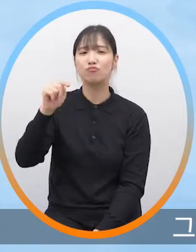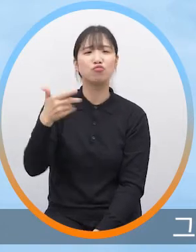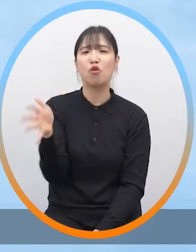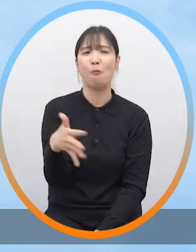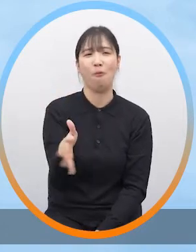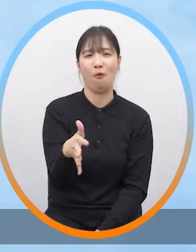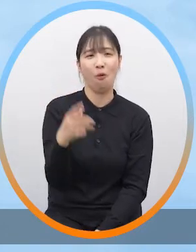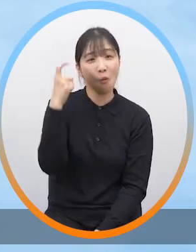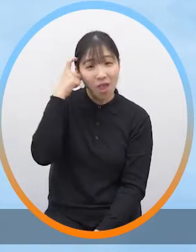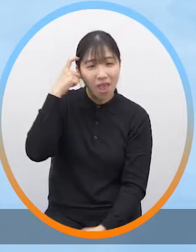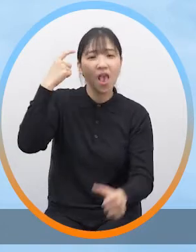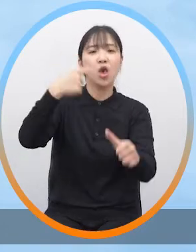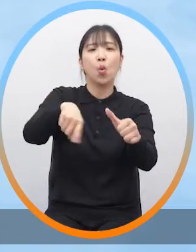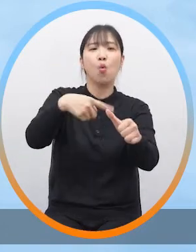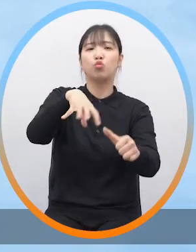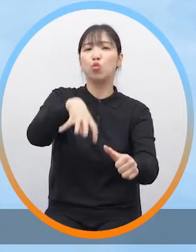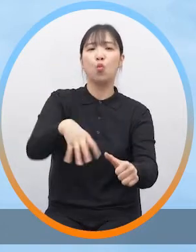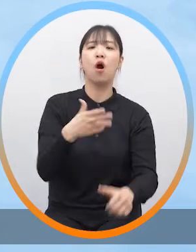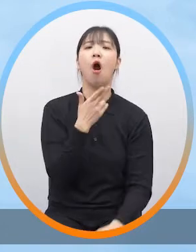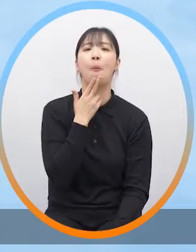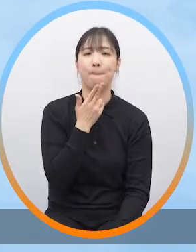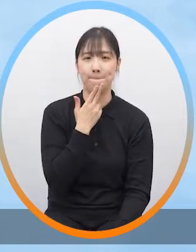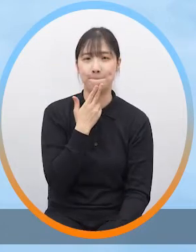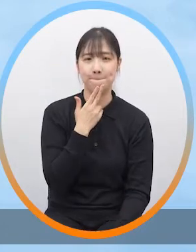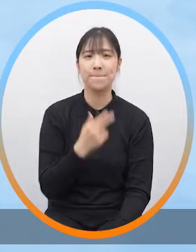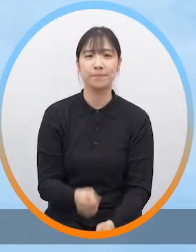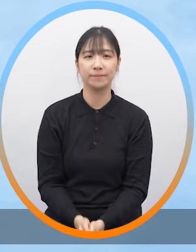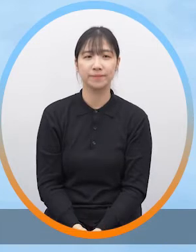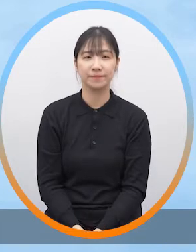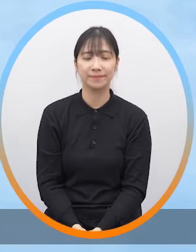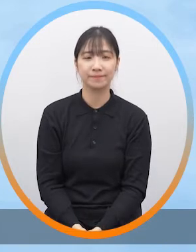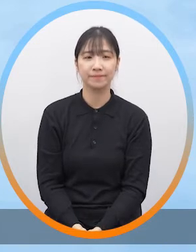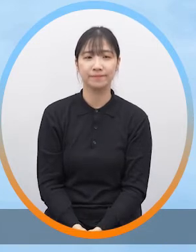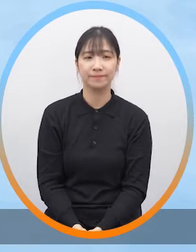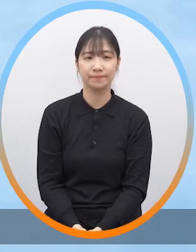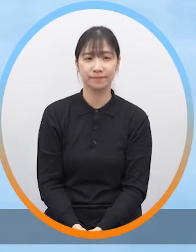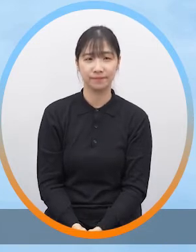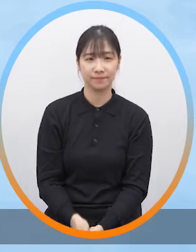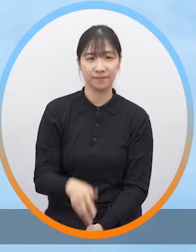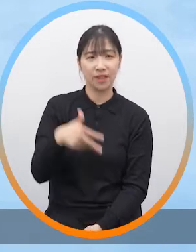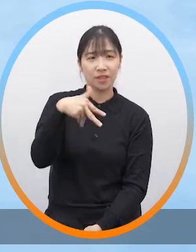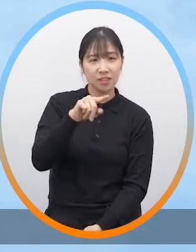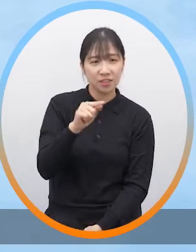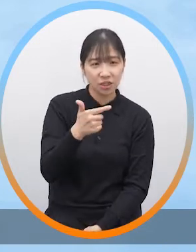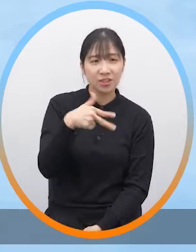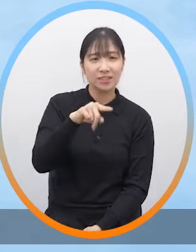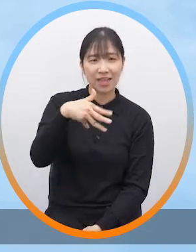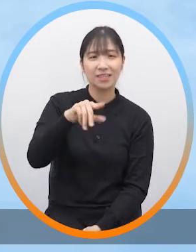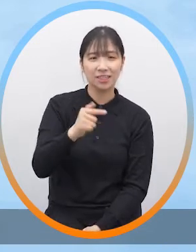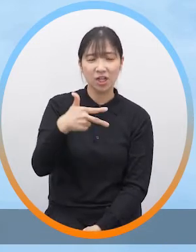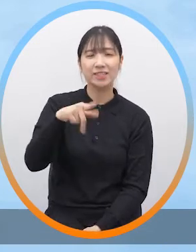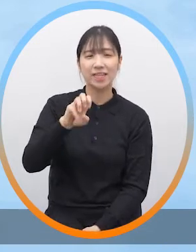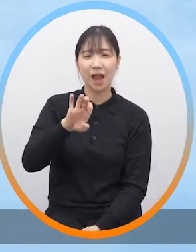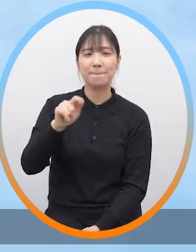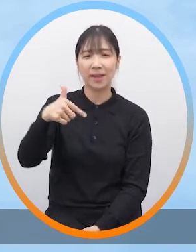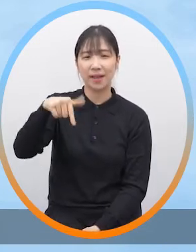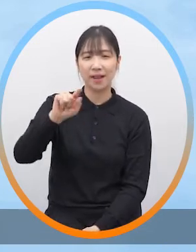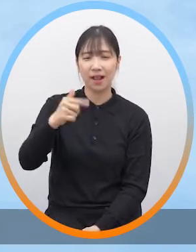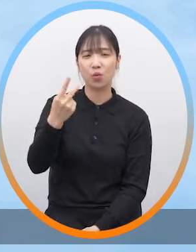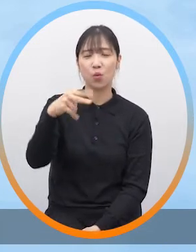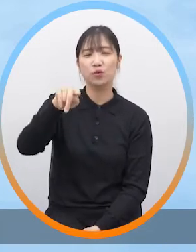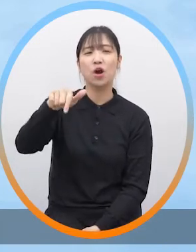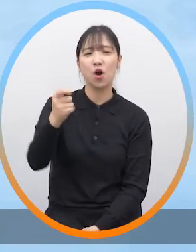않습니다. 왜? 교육공간이 없기 때문입니다. 전사청, 장판각, 도서관도 다 마찬가지고요.